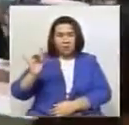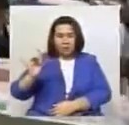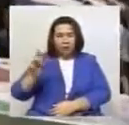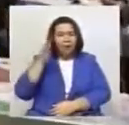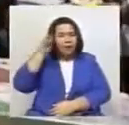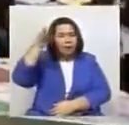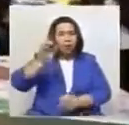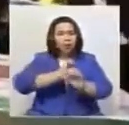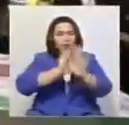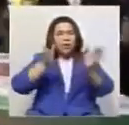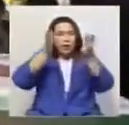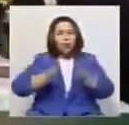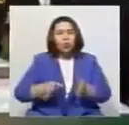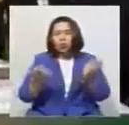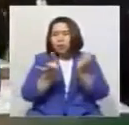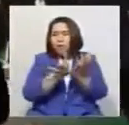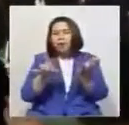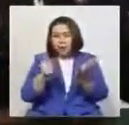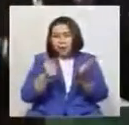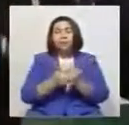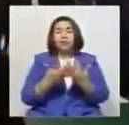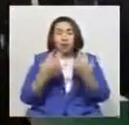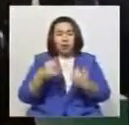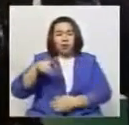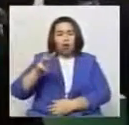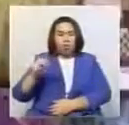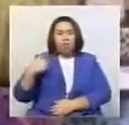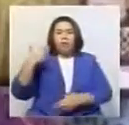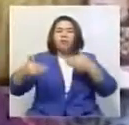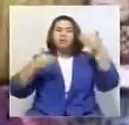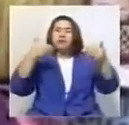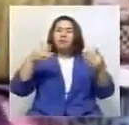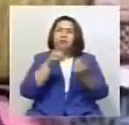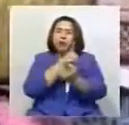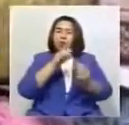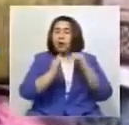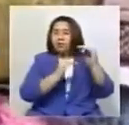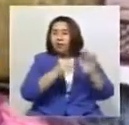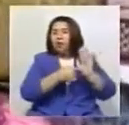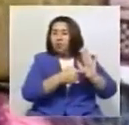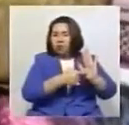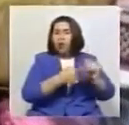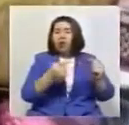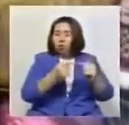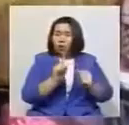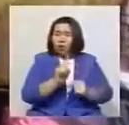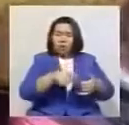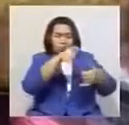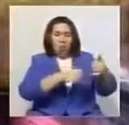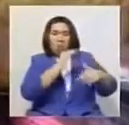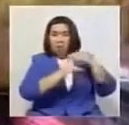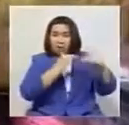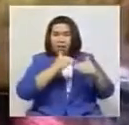ดใสด้วยคนคุณภาพกรมพัฒนาสังคมและสวัสดิการค่ะได้ร่วมแสดงผลงานด้านการพัฒนาสังคมเช่นโซนพัฒนาศักยภาพสร้าง